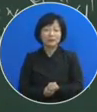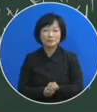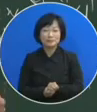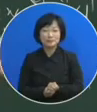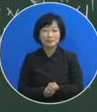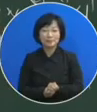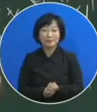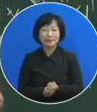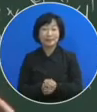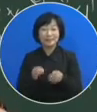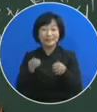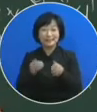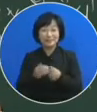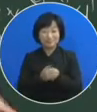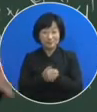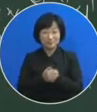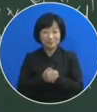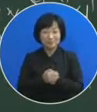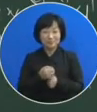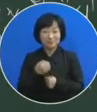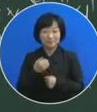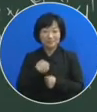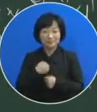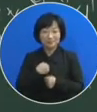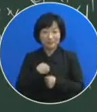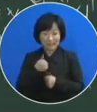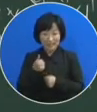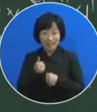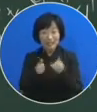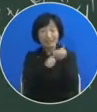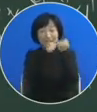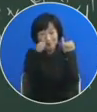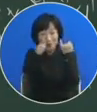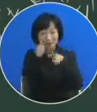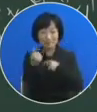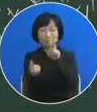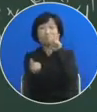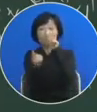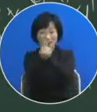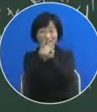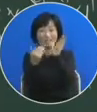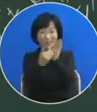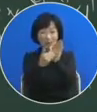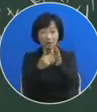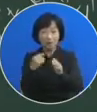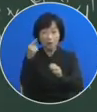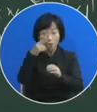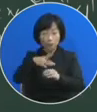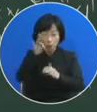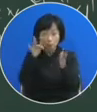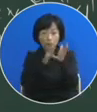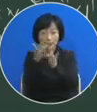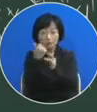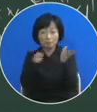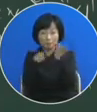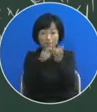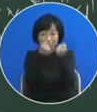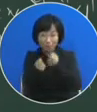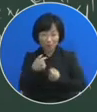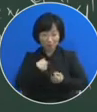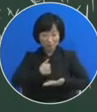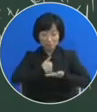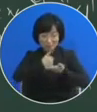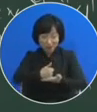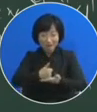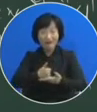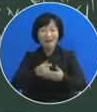him. 다행스럽게 그분이 새신자인데도 제가 보니까 반가워하고 마치 막 이렇게 차도 대접하고 이렇게 하더라고요. And thankfully, even though he was a new believer, he was very happy to see me